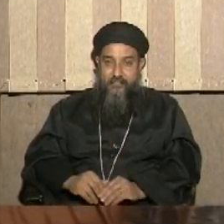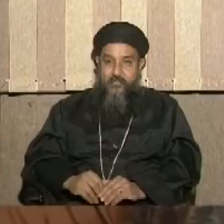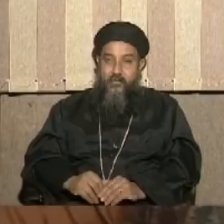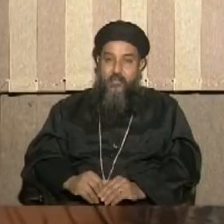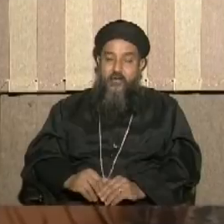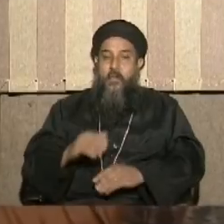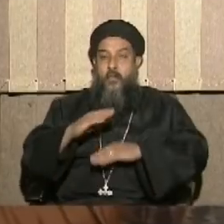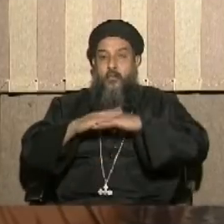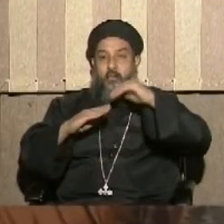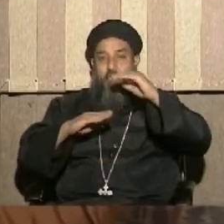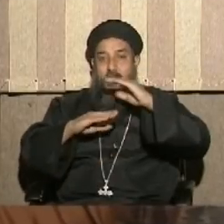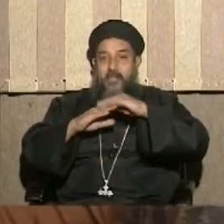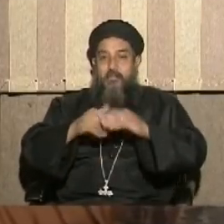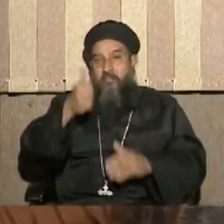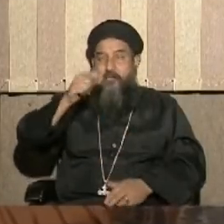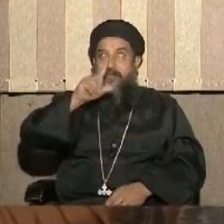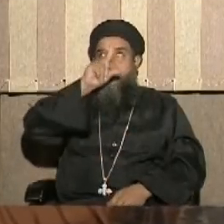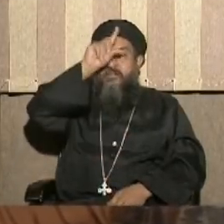ليعتبرهم بالصالح معنا.